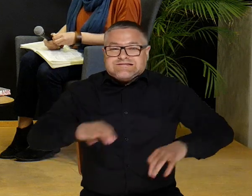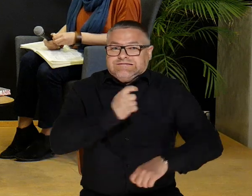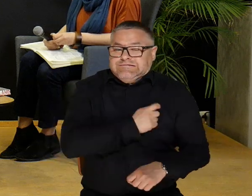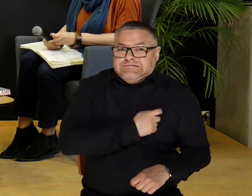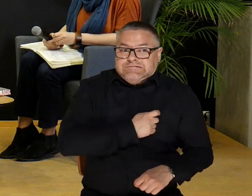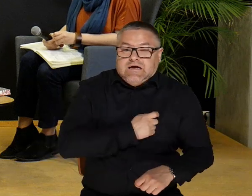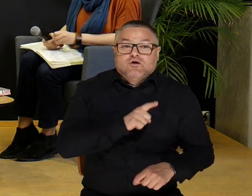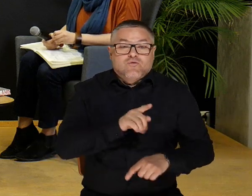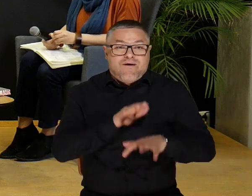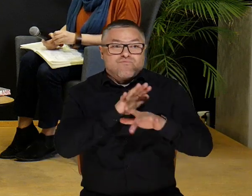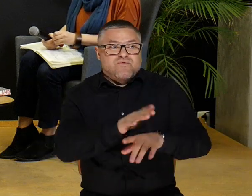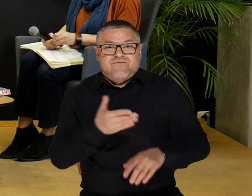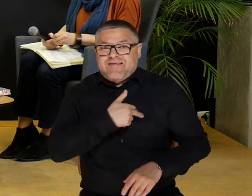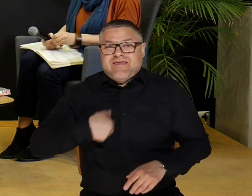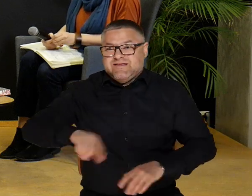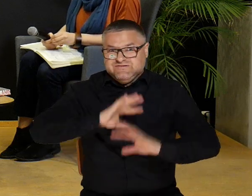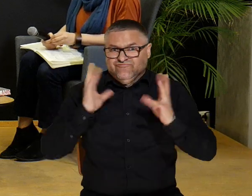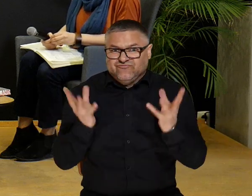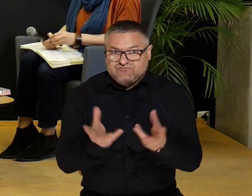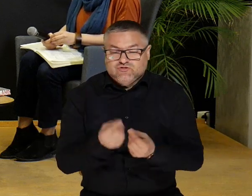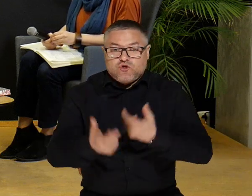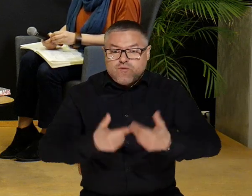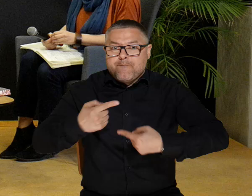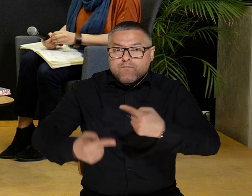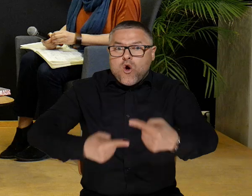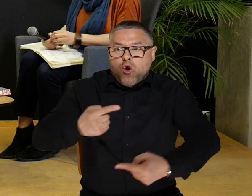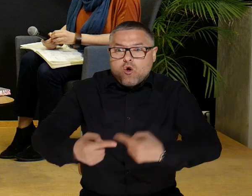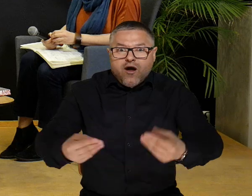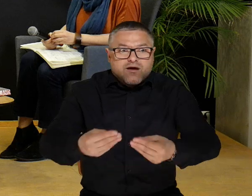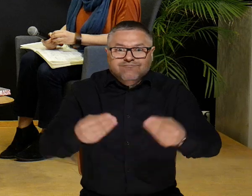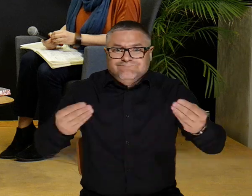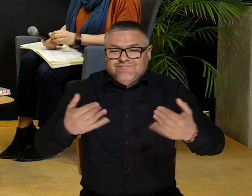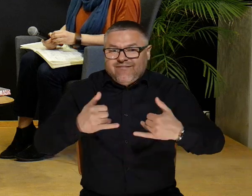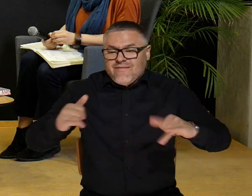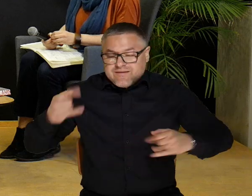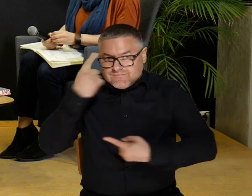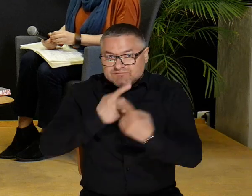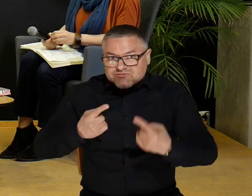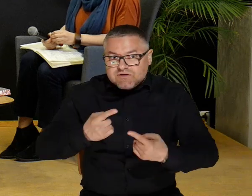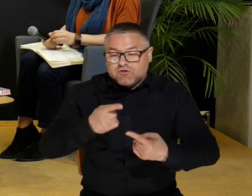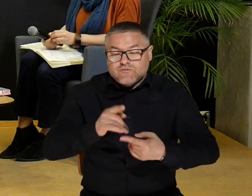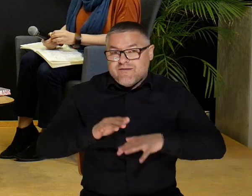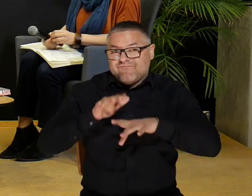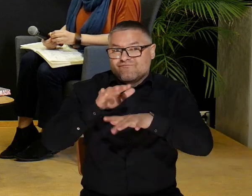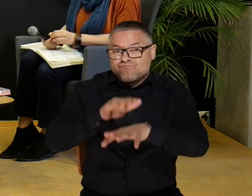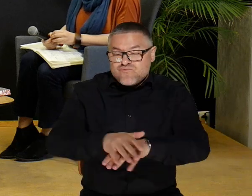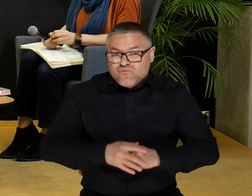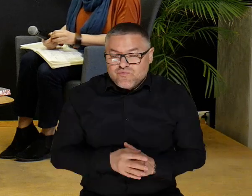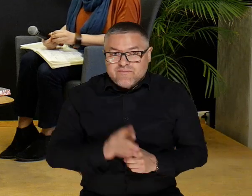na nas wszystkich wpłynąć, tak? Potem i kształtować kolejne pokolenia. I to myślę, że w dużym stopniu wpłynęło potem na to, że